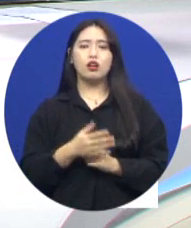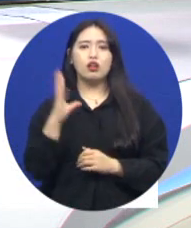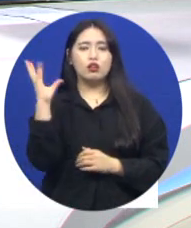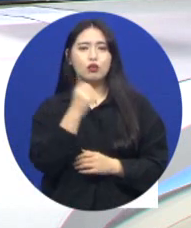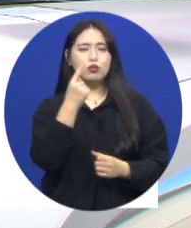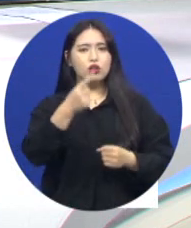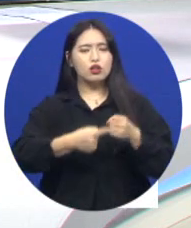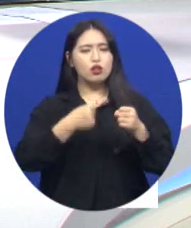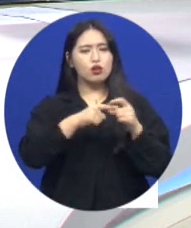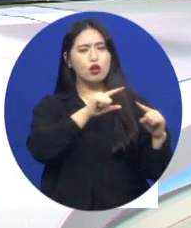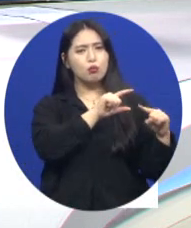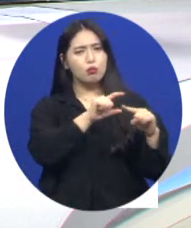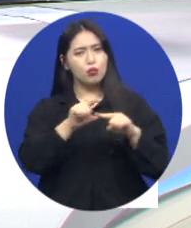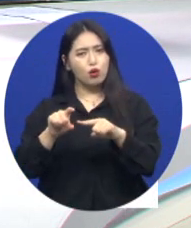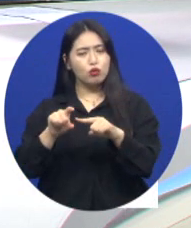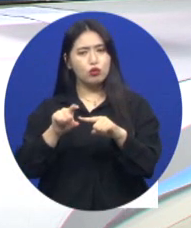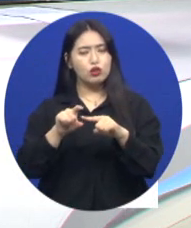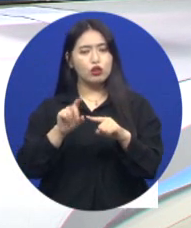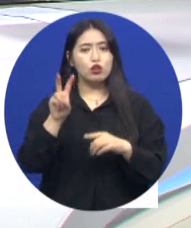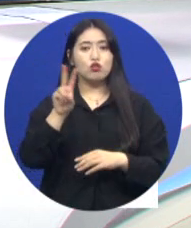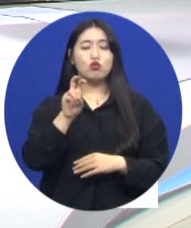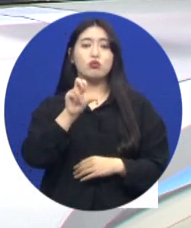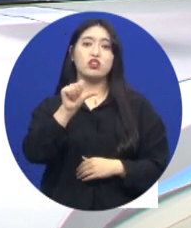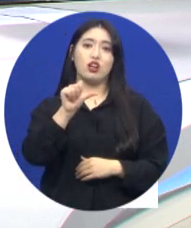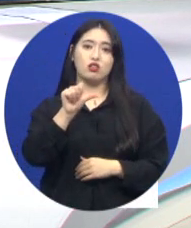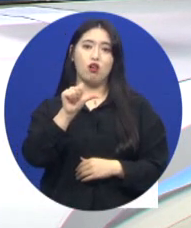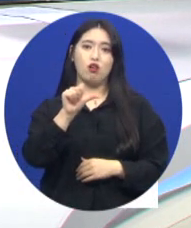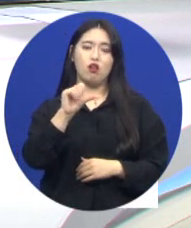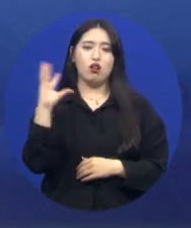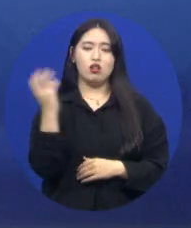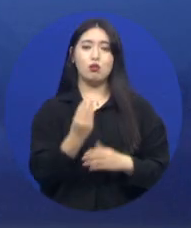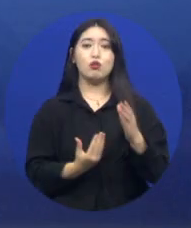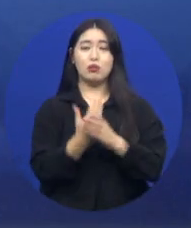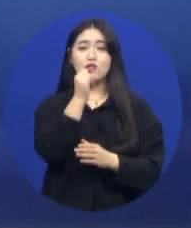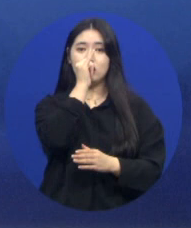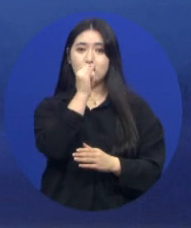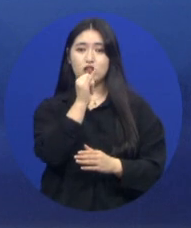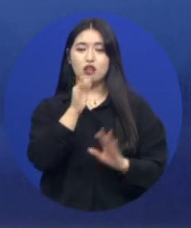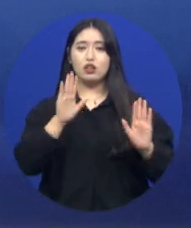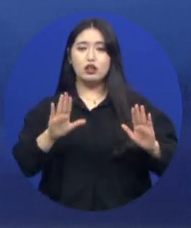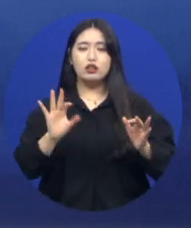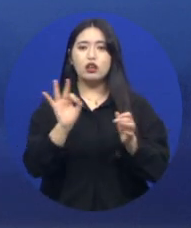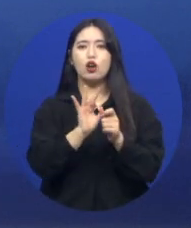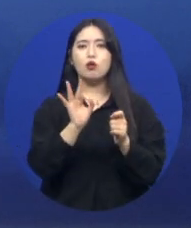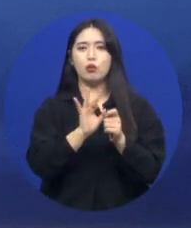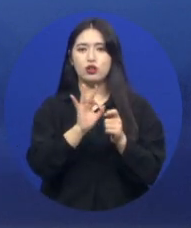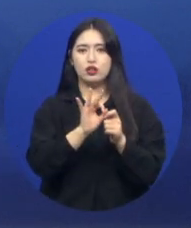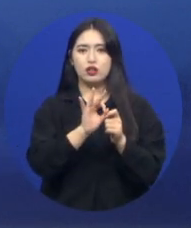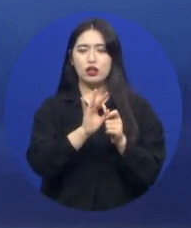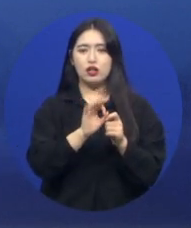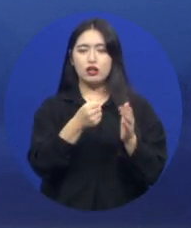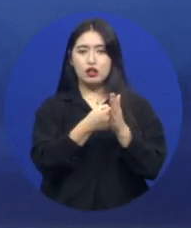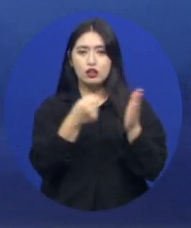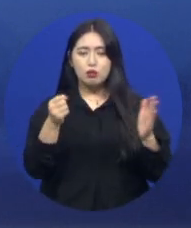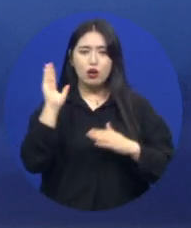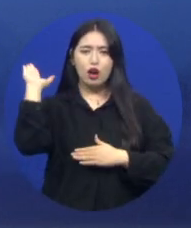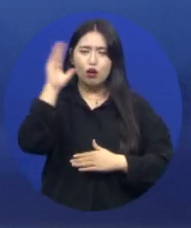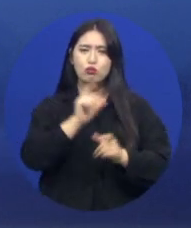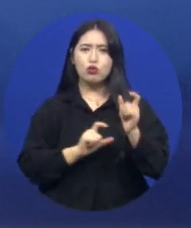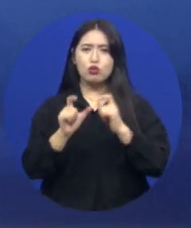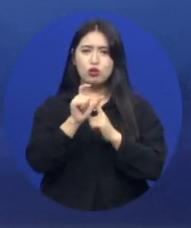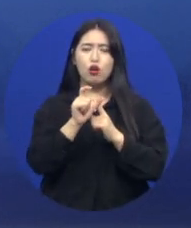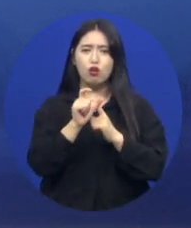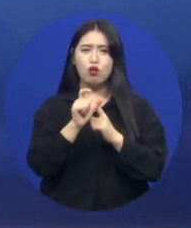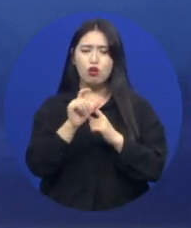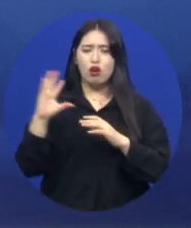일련의 평균적으로 숨을 5개 정도 발생 하니까요 이제 열 번째 태풍이 지나갔으니 까 앞으로도 더울